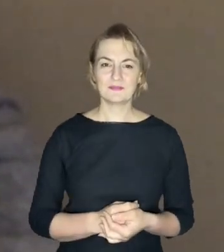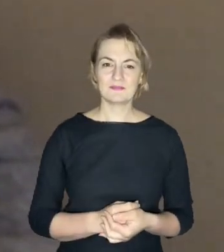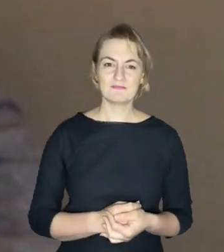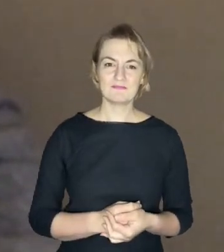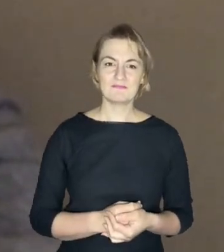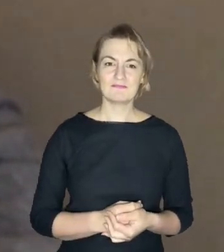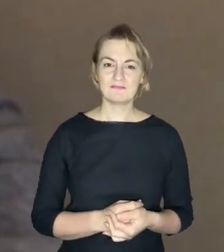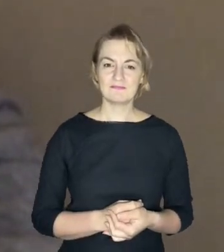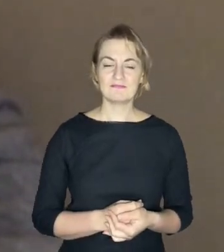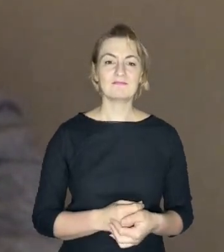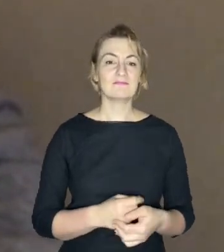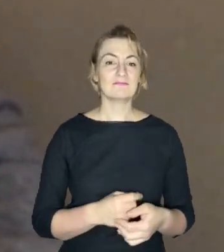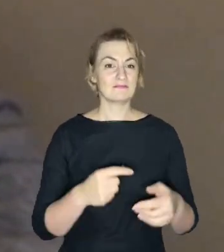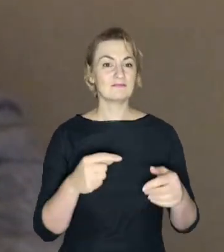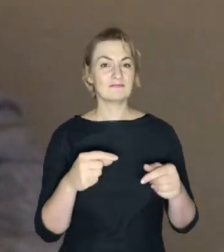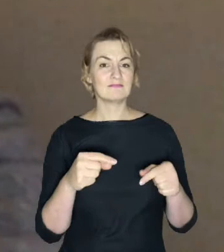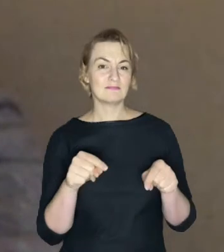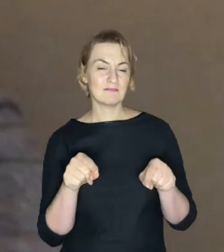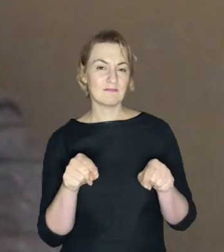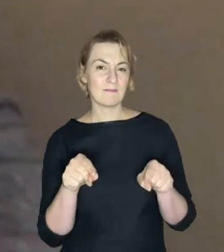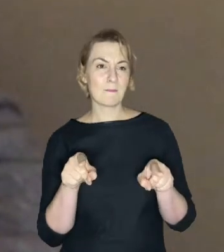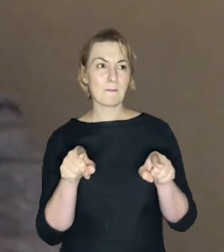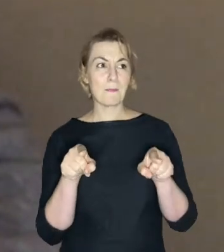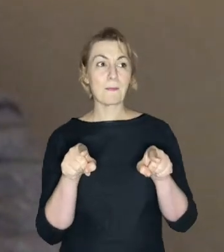na czym polega nasza